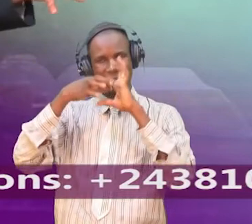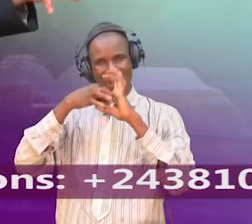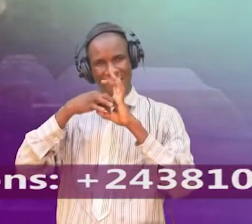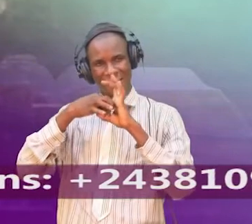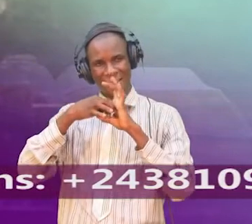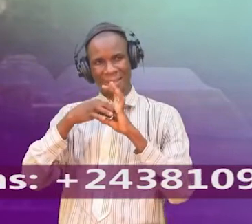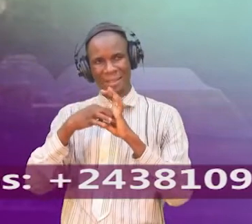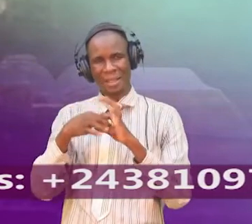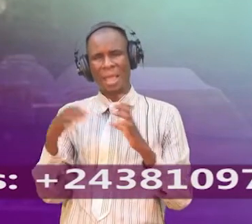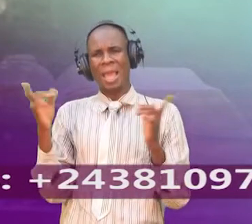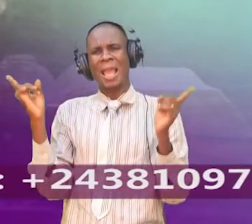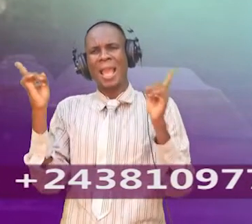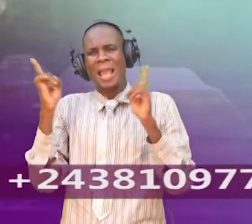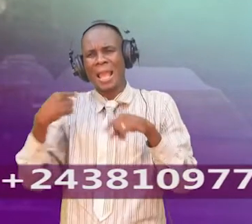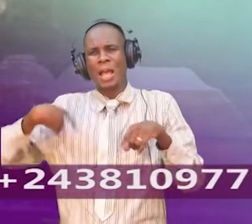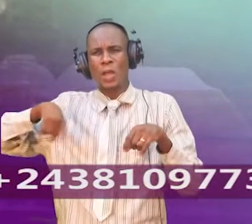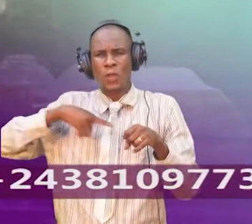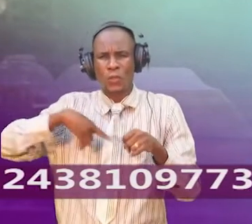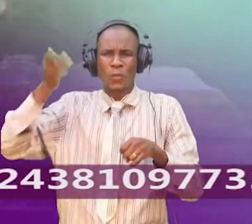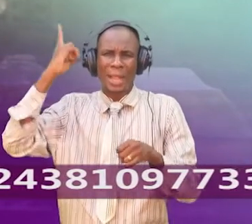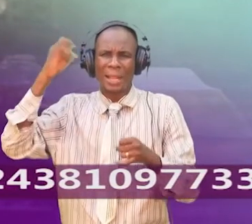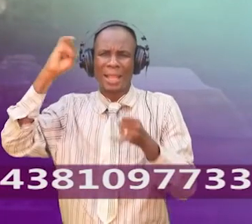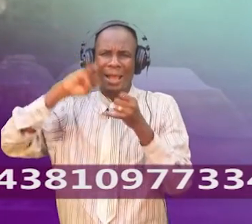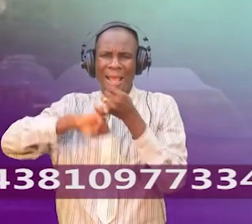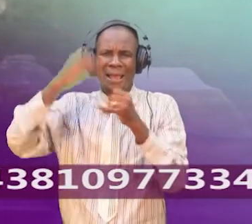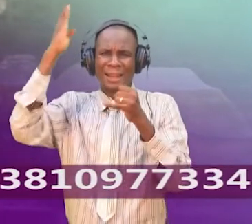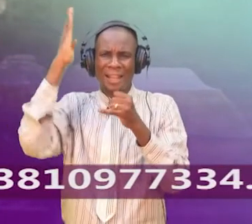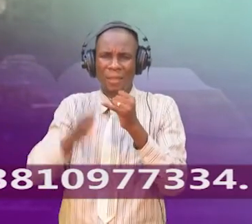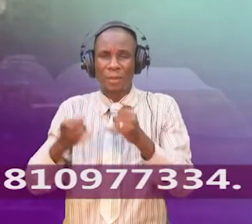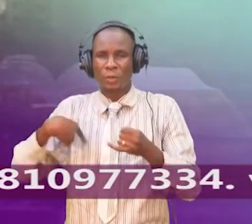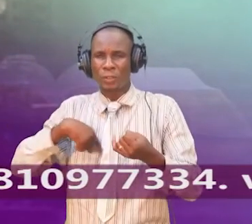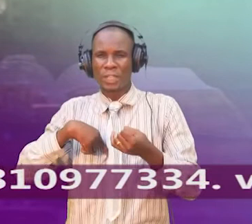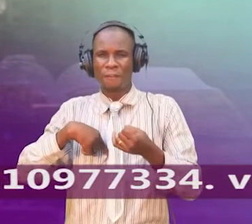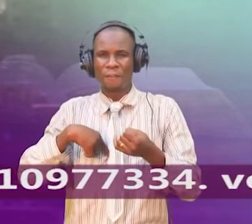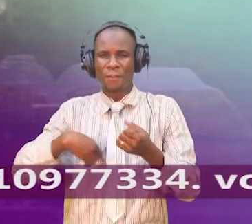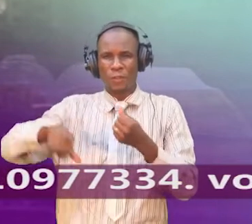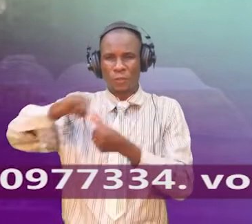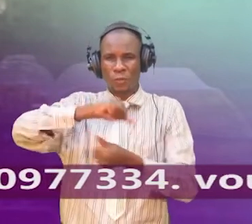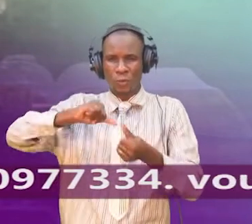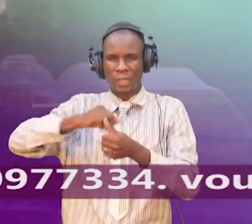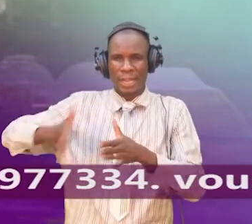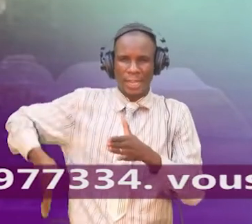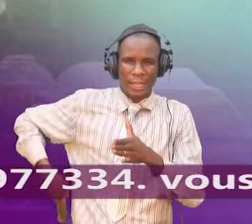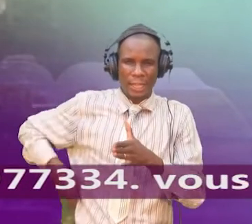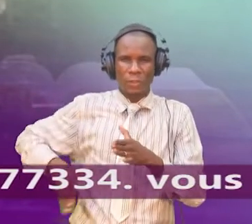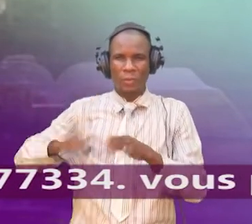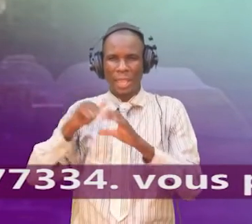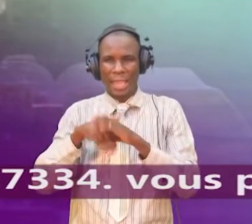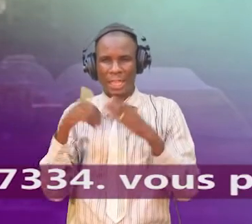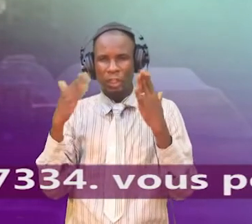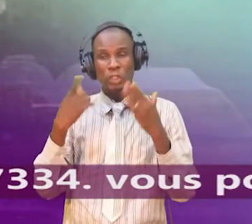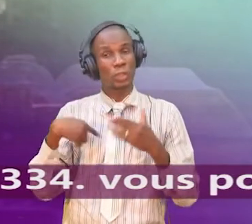Lolenge moko ya kokuta na lisusu na Nzambe, lolenge moko ya koyoka na lisusu na Nzambe, kozana na boyokani na ye, ezali